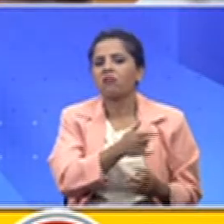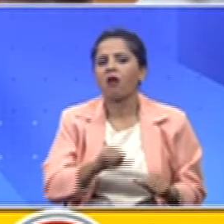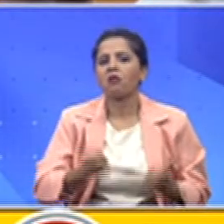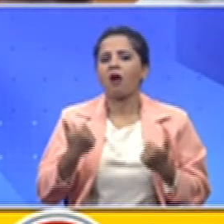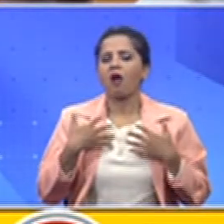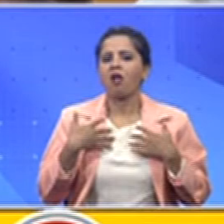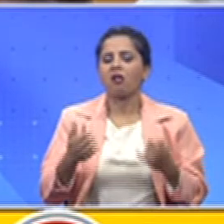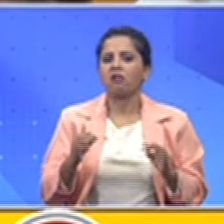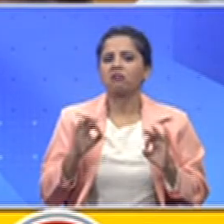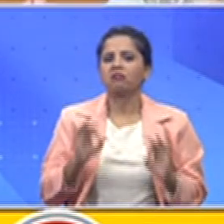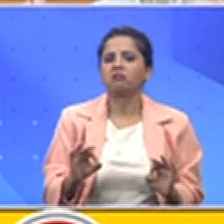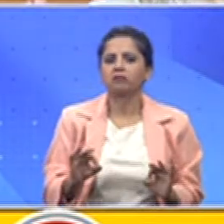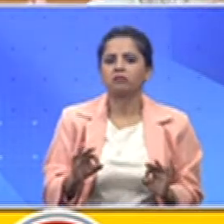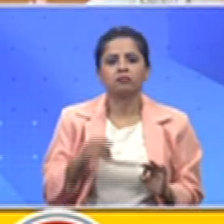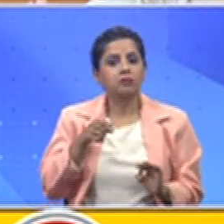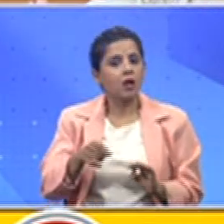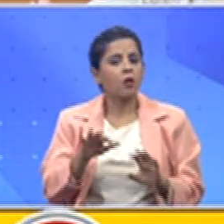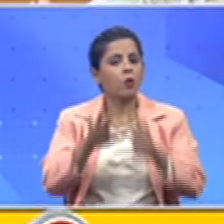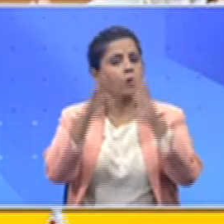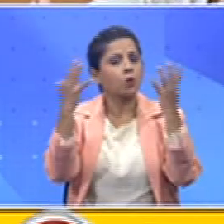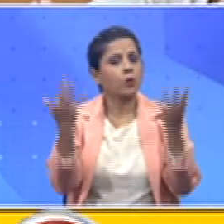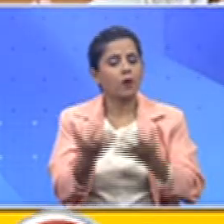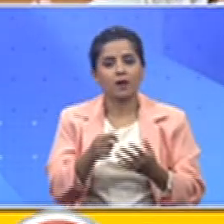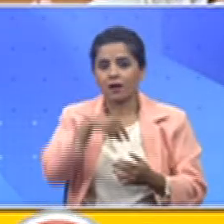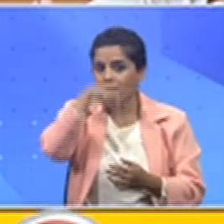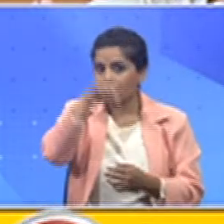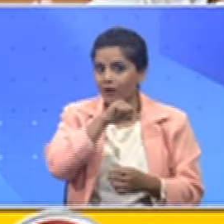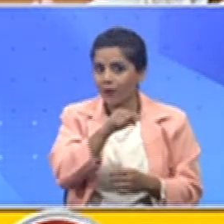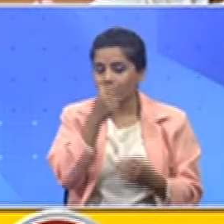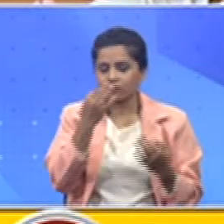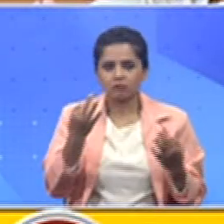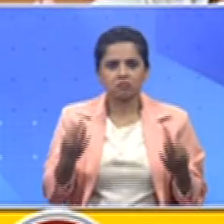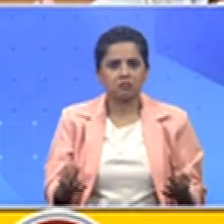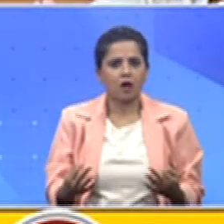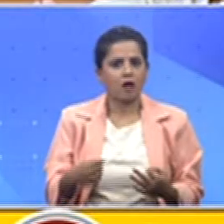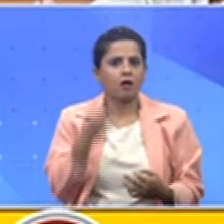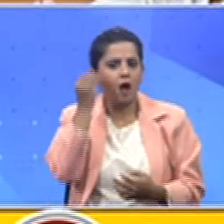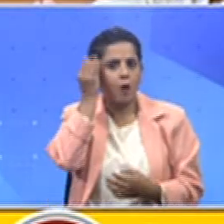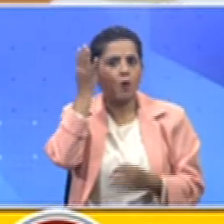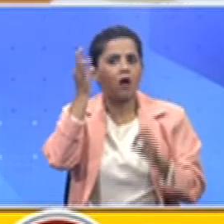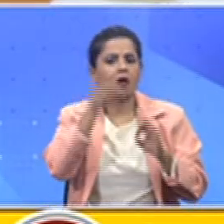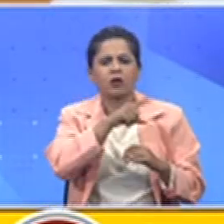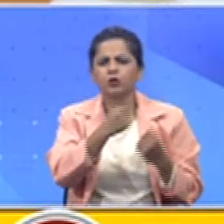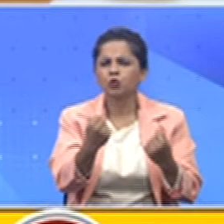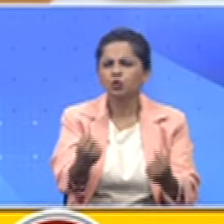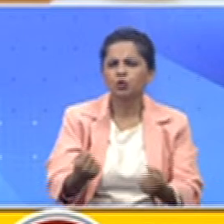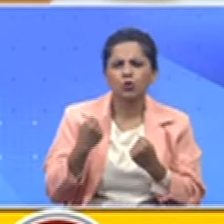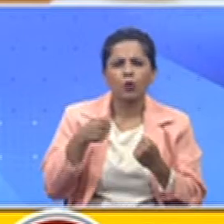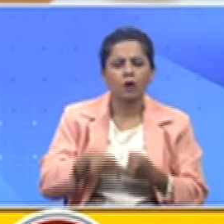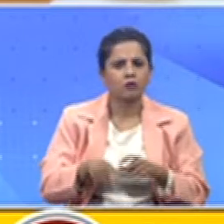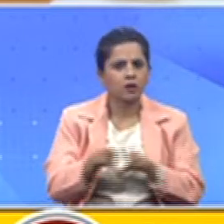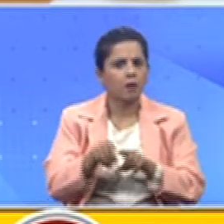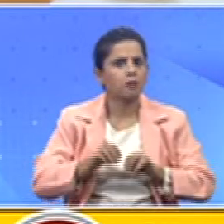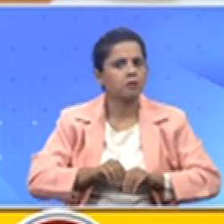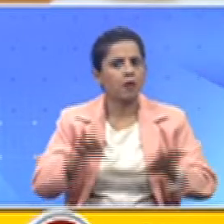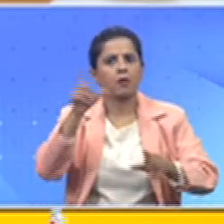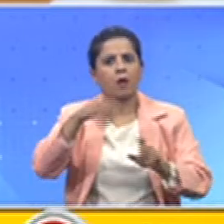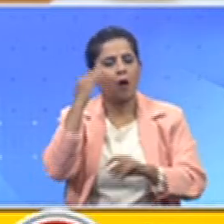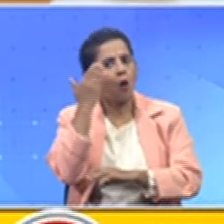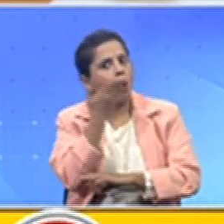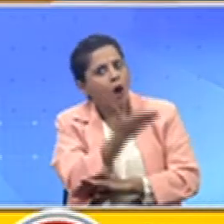वो दुनिया में भारत के योग विज्ञान और इसकी ताकत का एक प्रमुख चेहरा बन गई